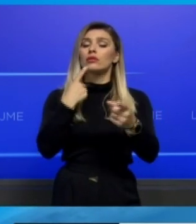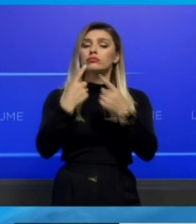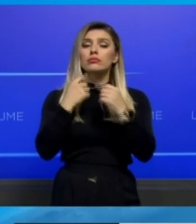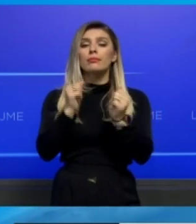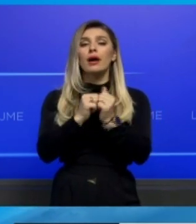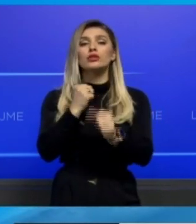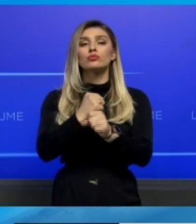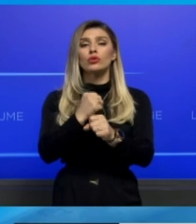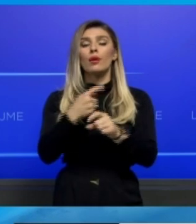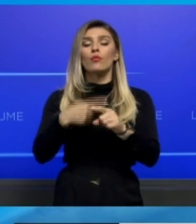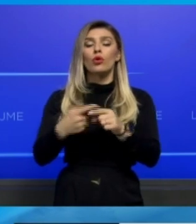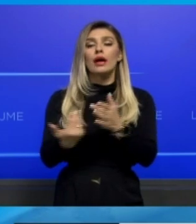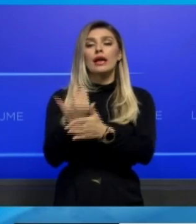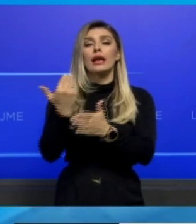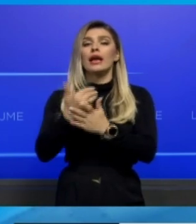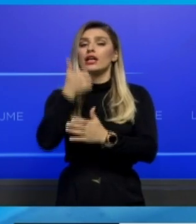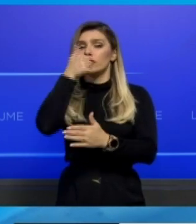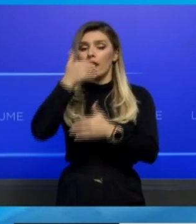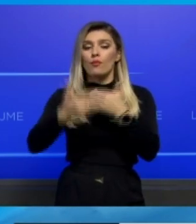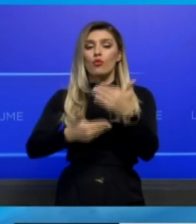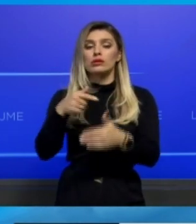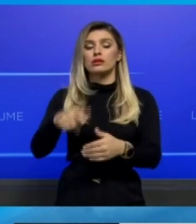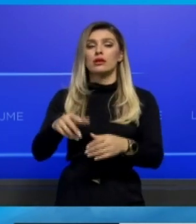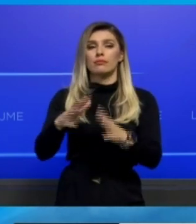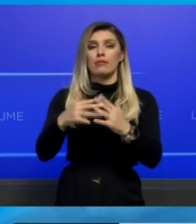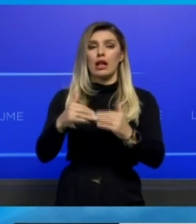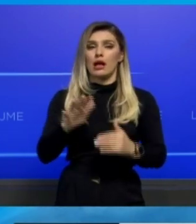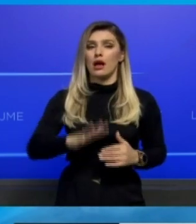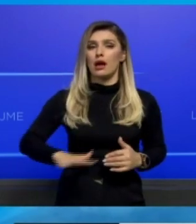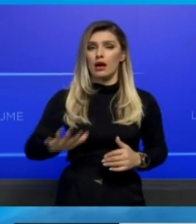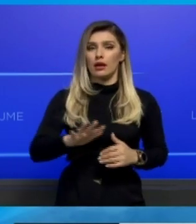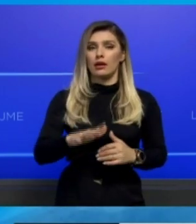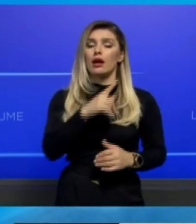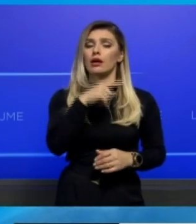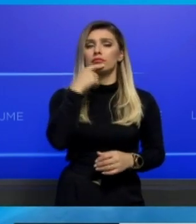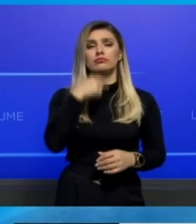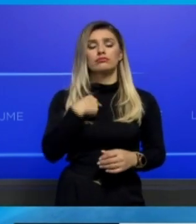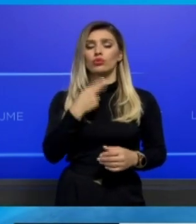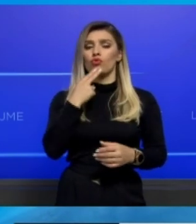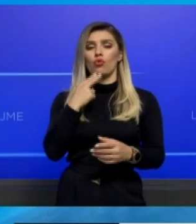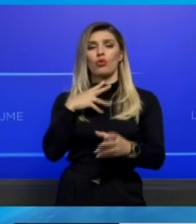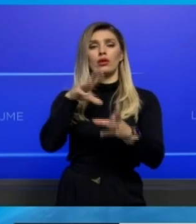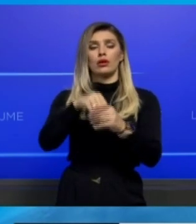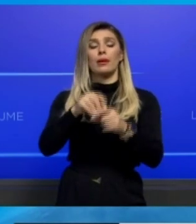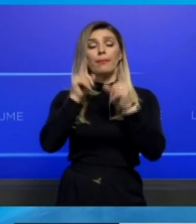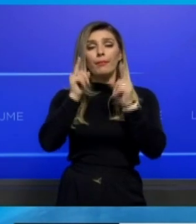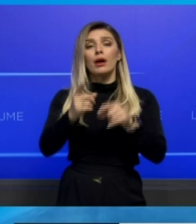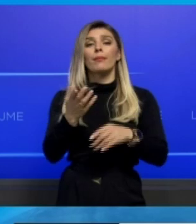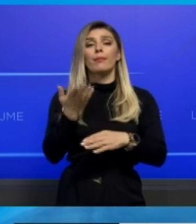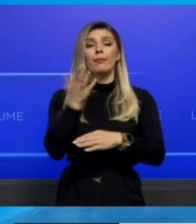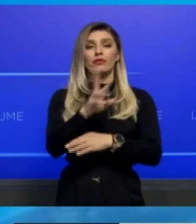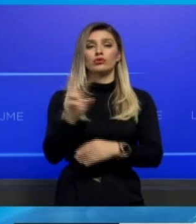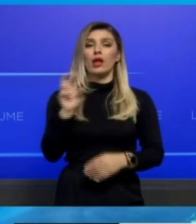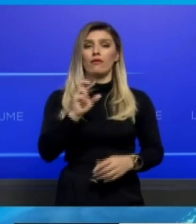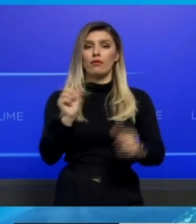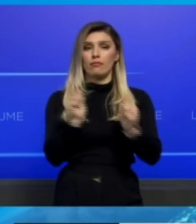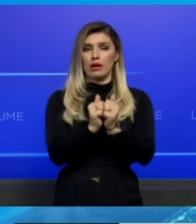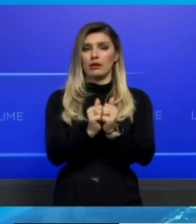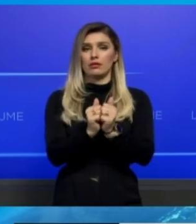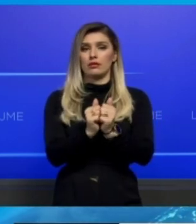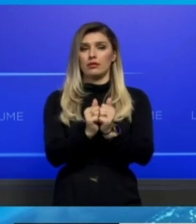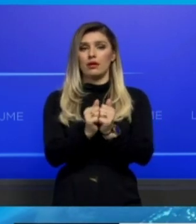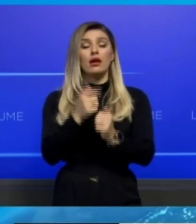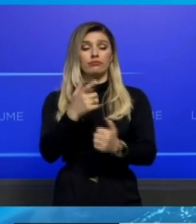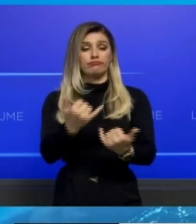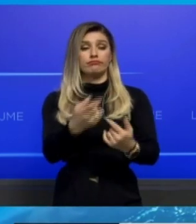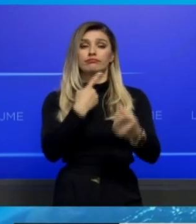bashkëpunimin dhe nismat rajonale. Kurti tha se nuk përkran nisma rajonale ku nuk është prezente edhe pjesë se Bashkimi Evropian. Për